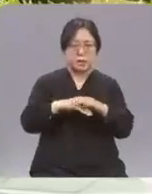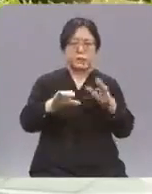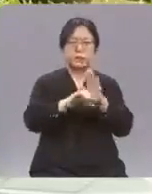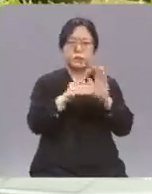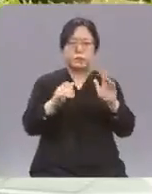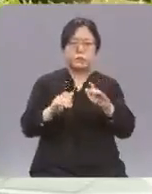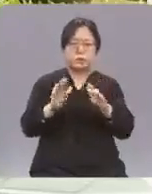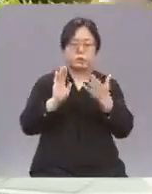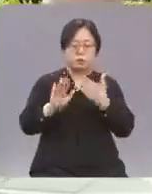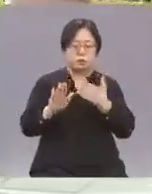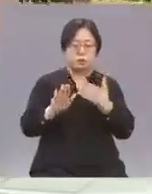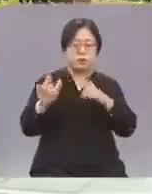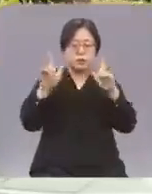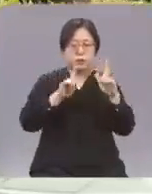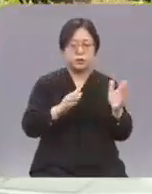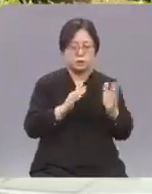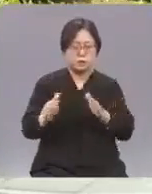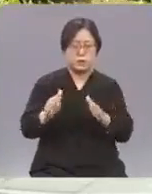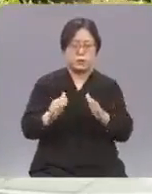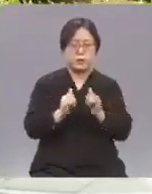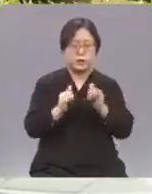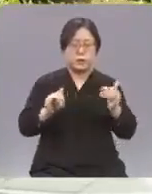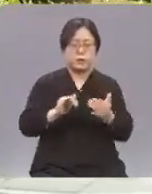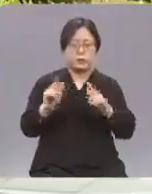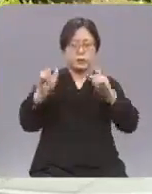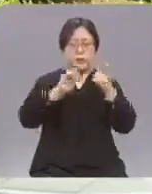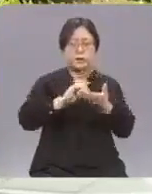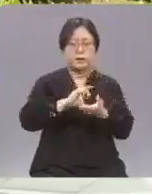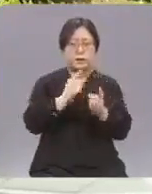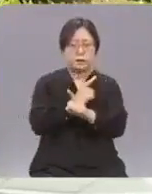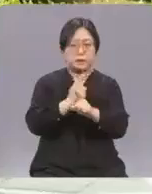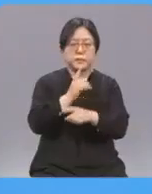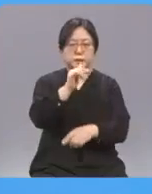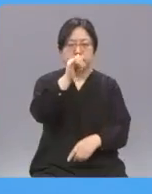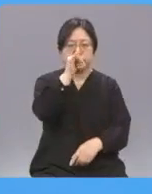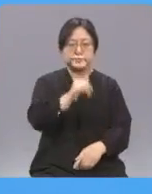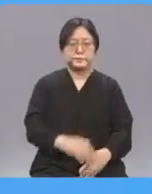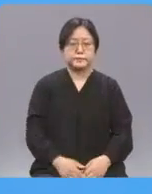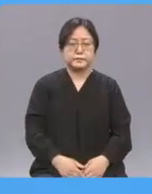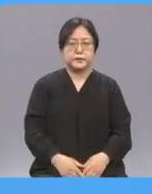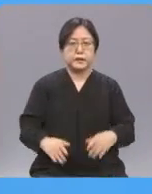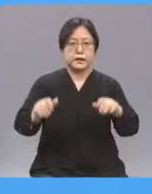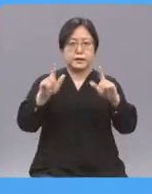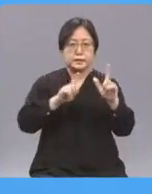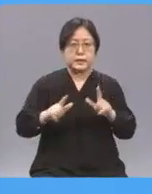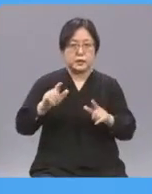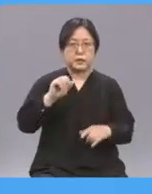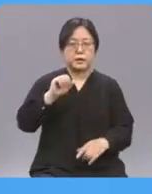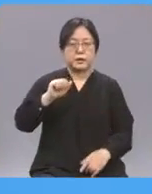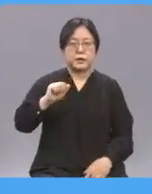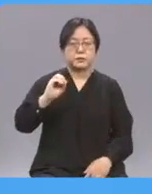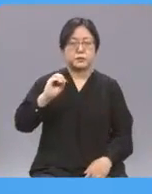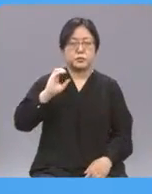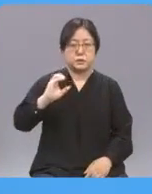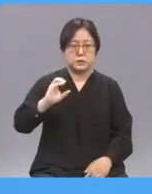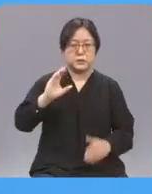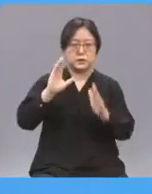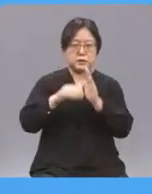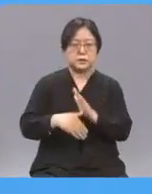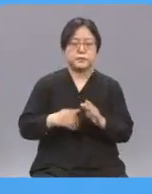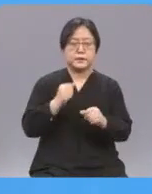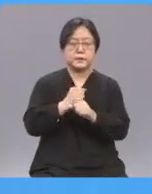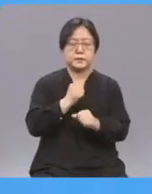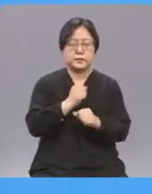대비로 실질적인 주민 생활의 변화를 가져오겠다고 밝혔습니다. 생활 SOC 르네상스 시대를